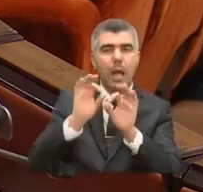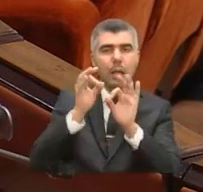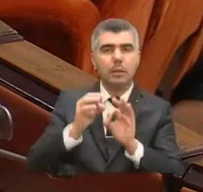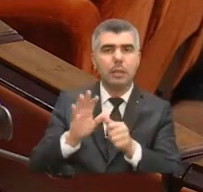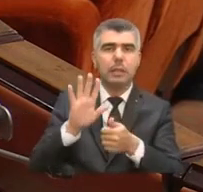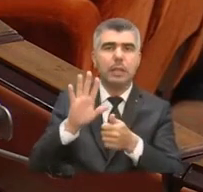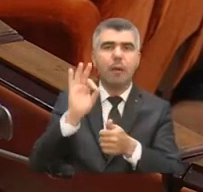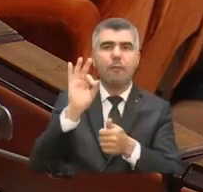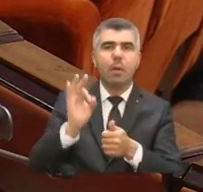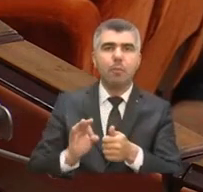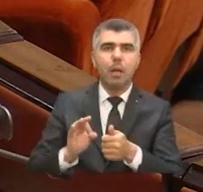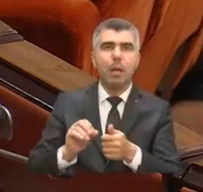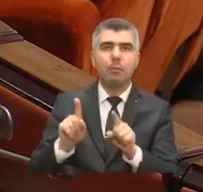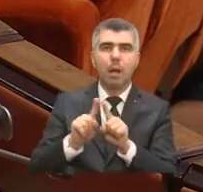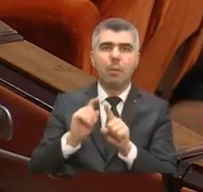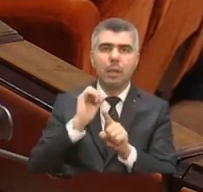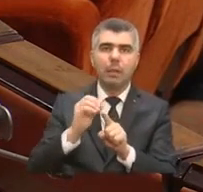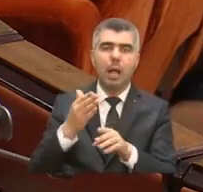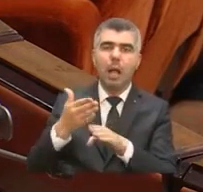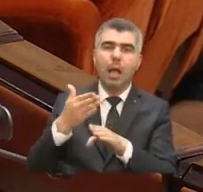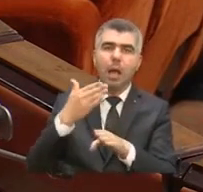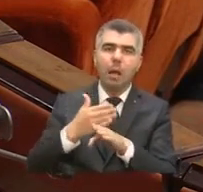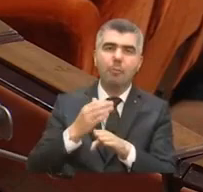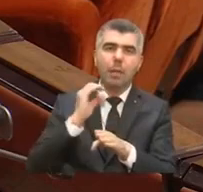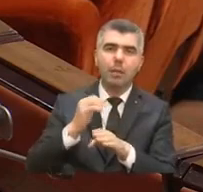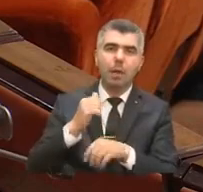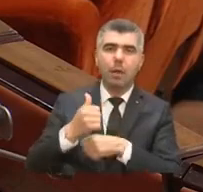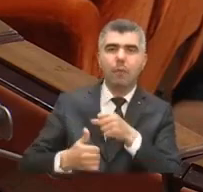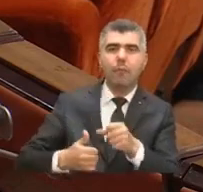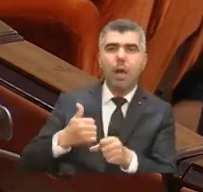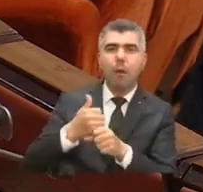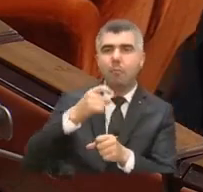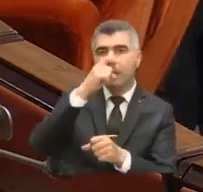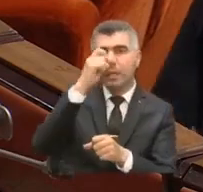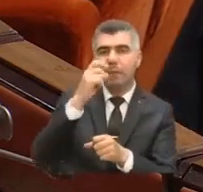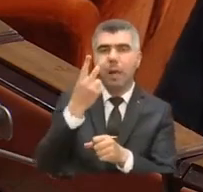6% عدد المقاعد التي تم تأمينها خلال صيف 2019. شكرا.